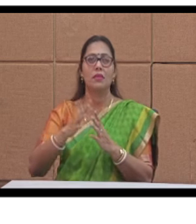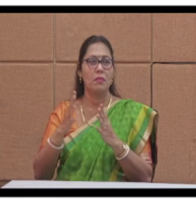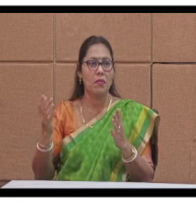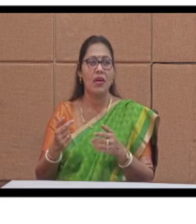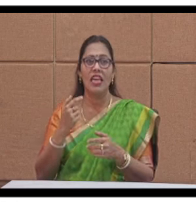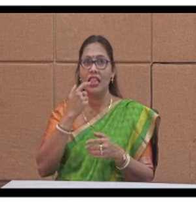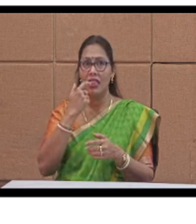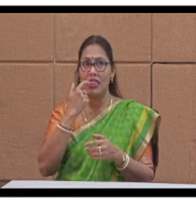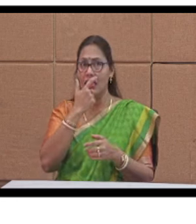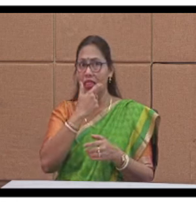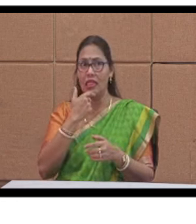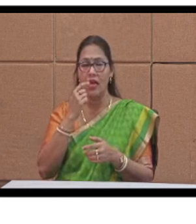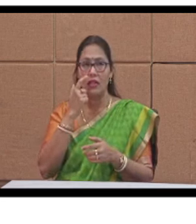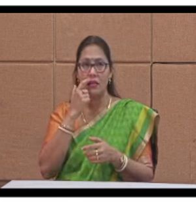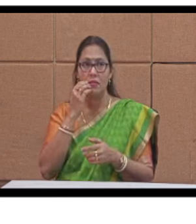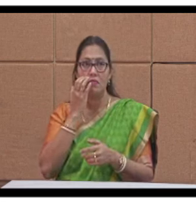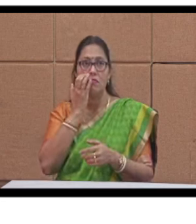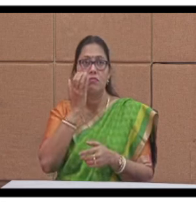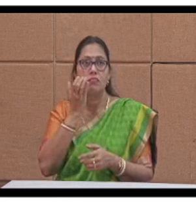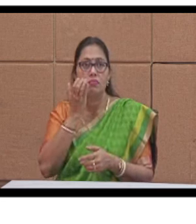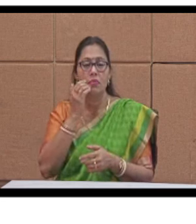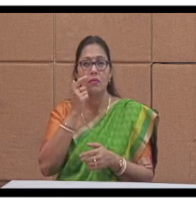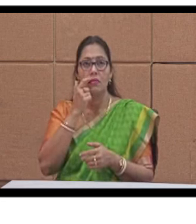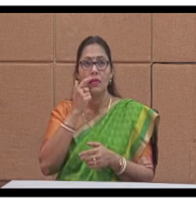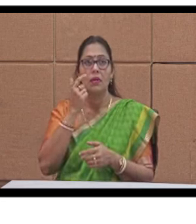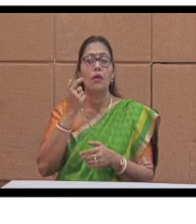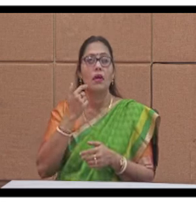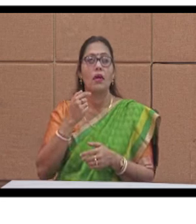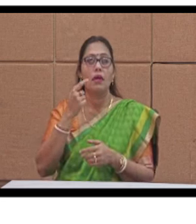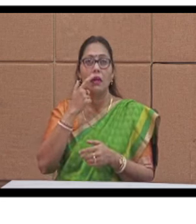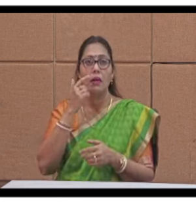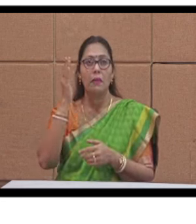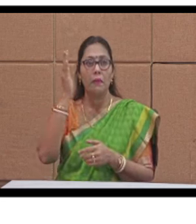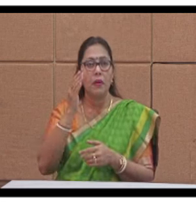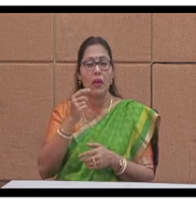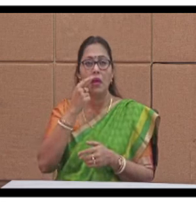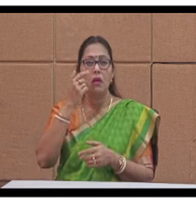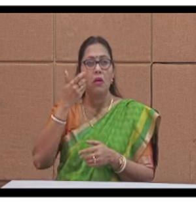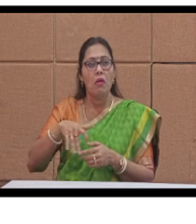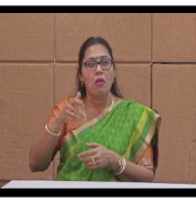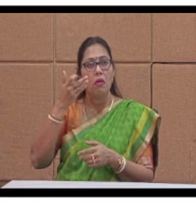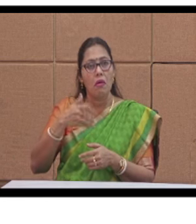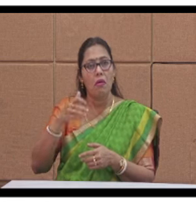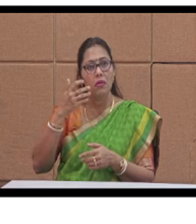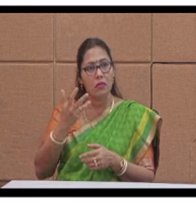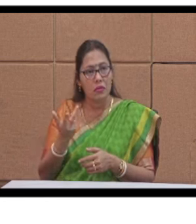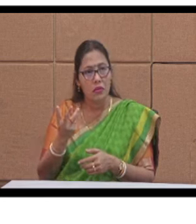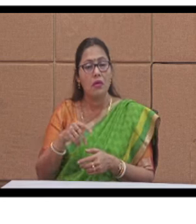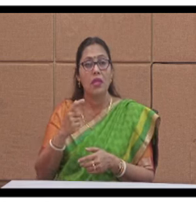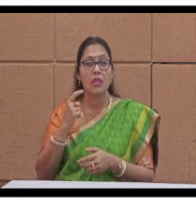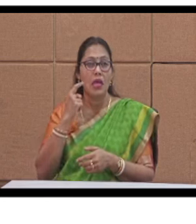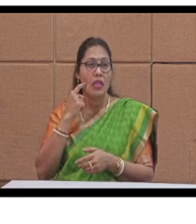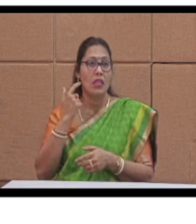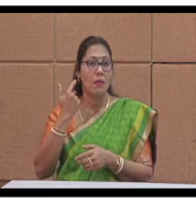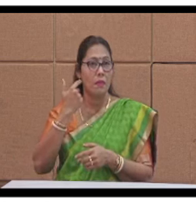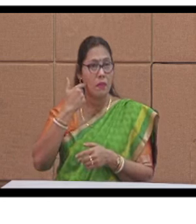পারে দাঁতের মাড়ি ফুলে যেতে পারে মাড়ি ফেটে গিয়ে রক্ত বেরোতে পারে আর